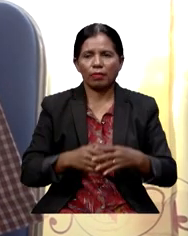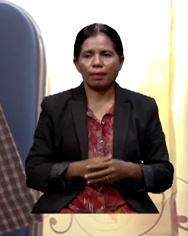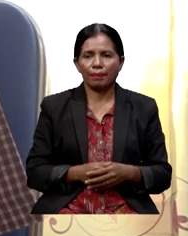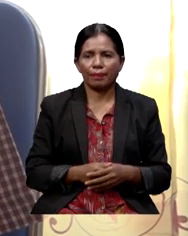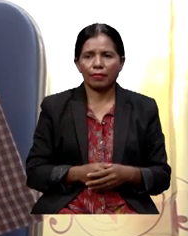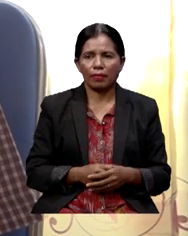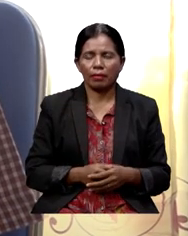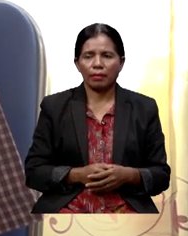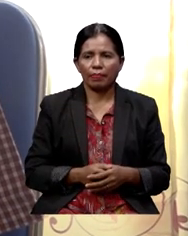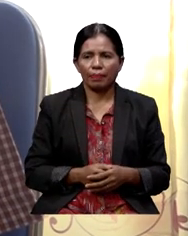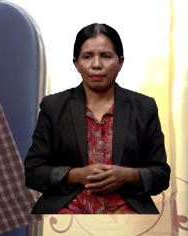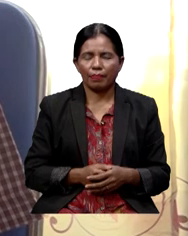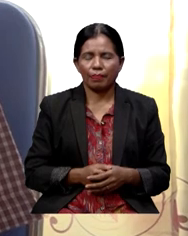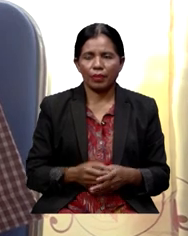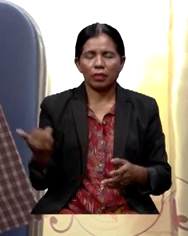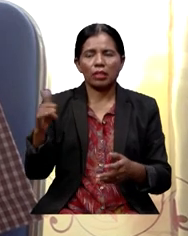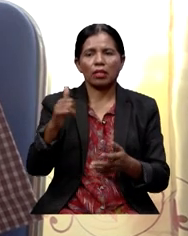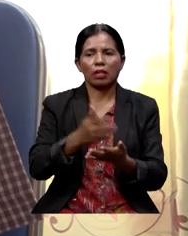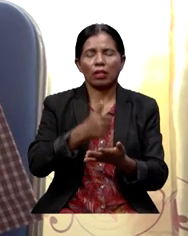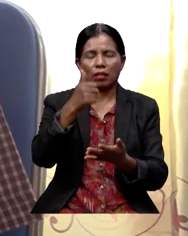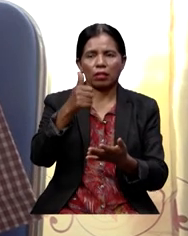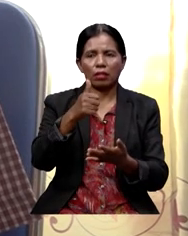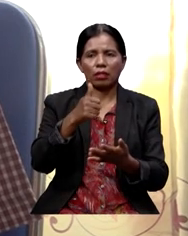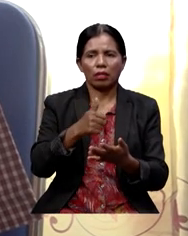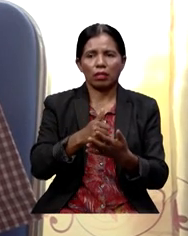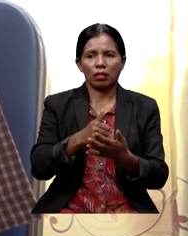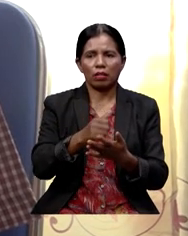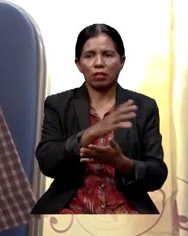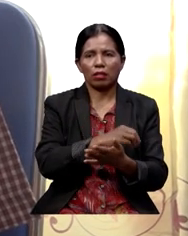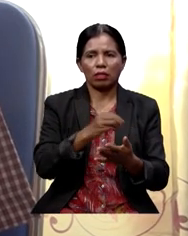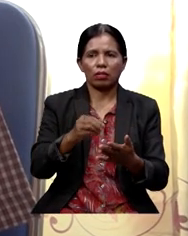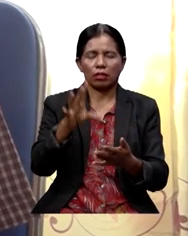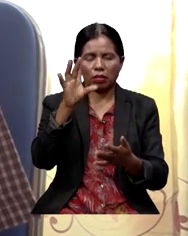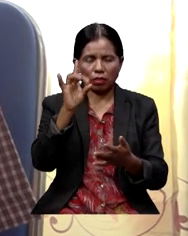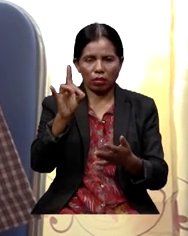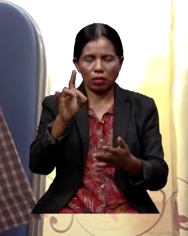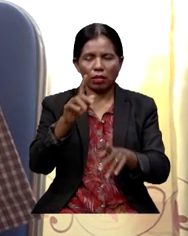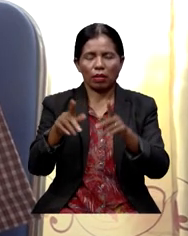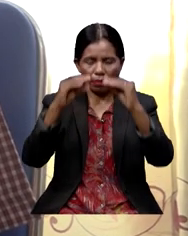liu Sira, ya centro na inwalu,